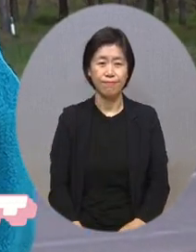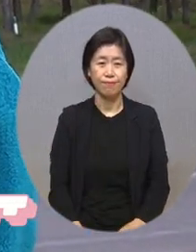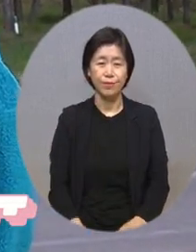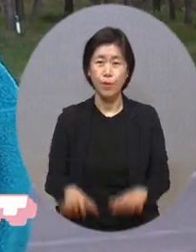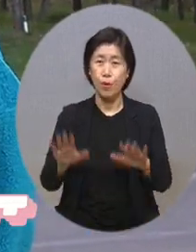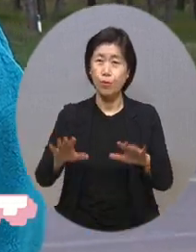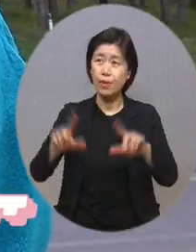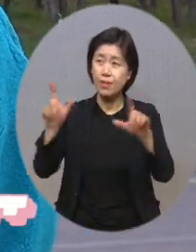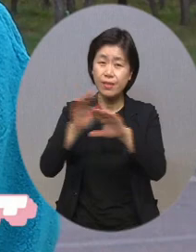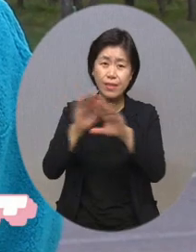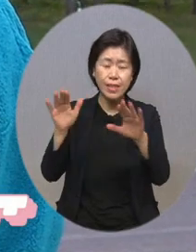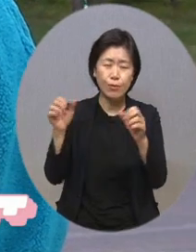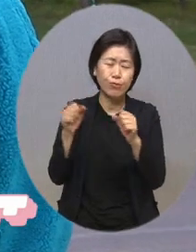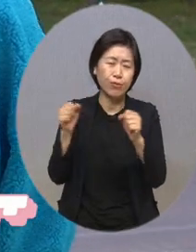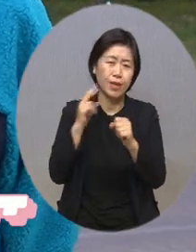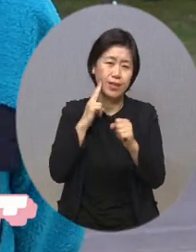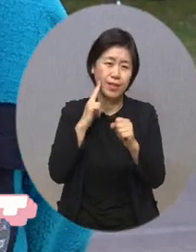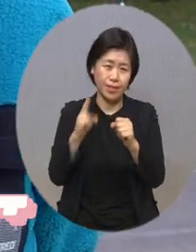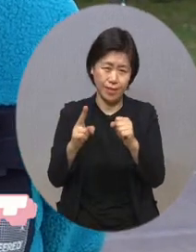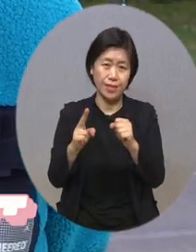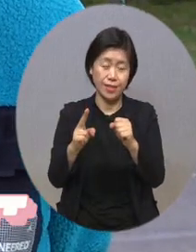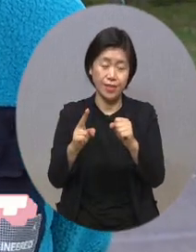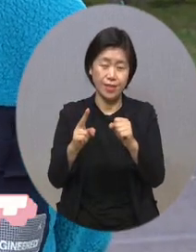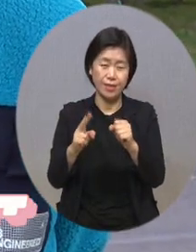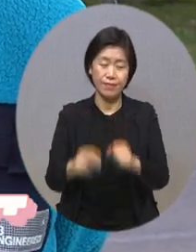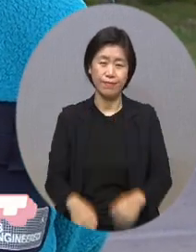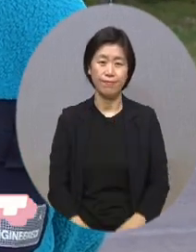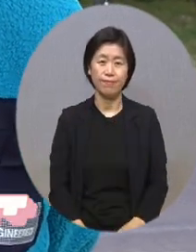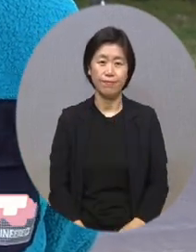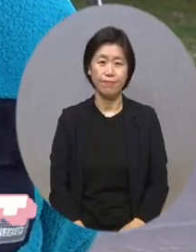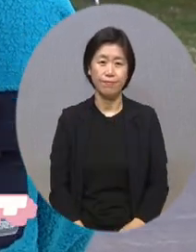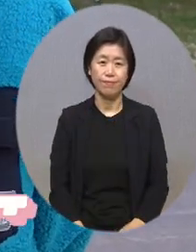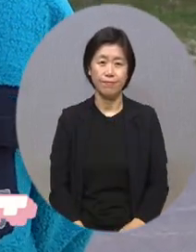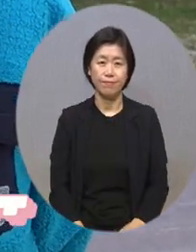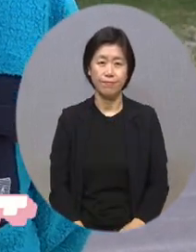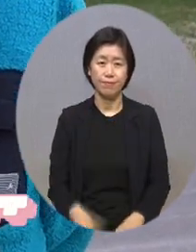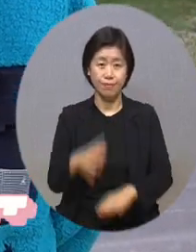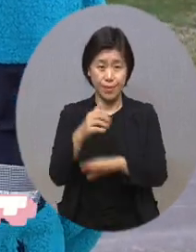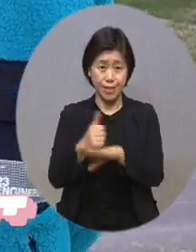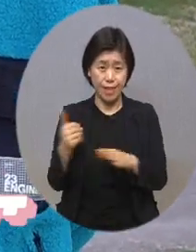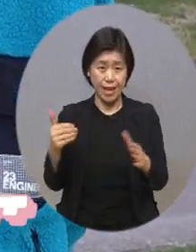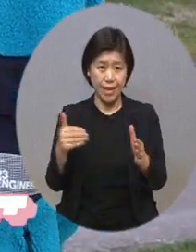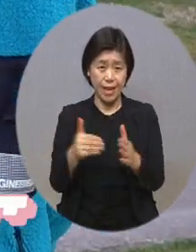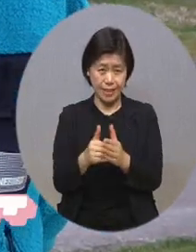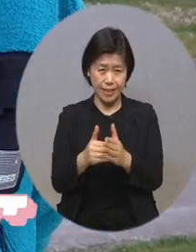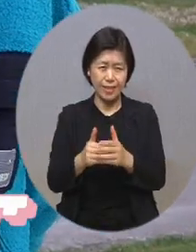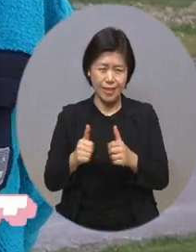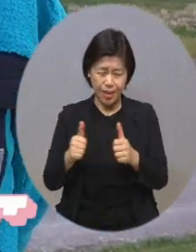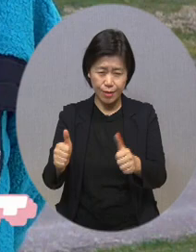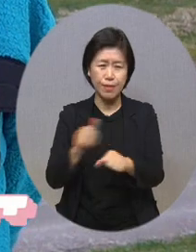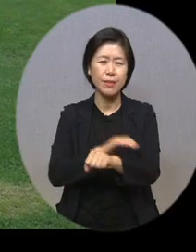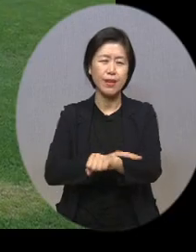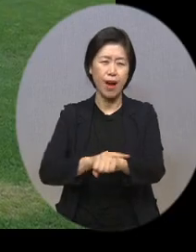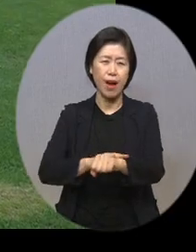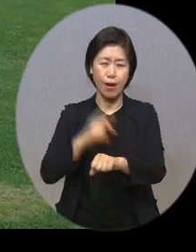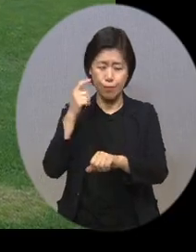날씨까지 또 추운데 네. 또 그런 건도 있지만은 끝까지 열심히 잘 쳐주고